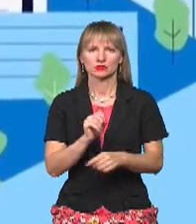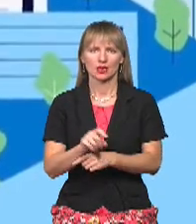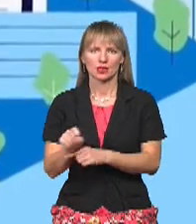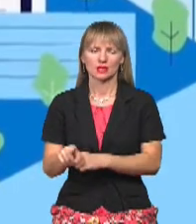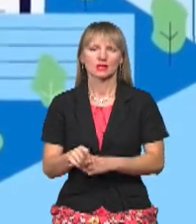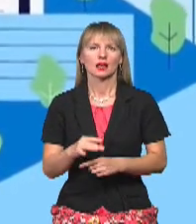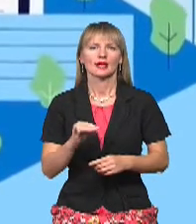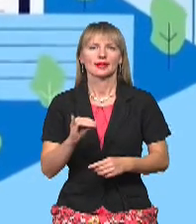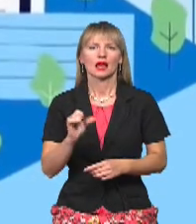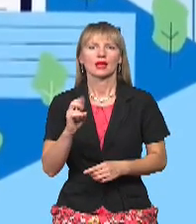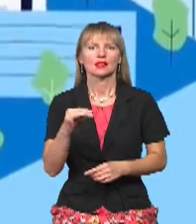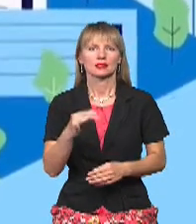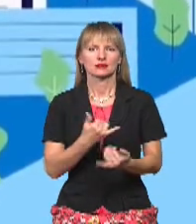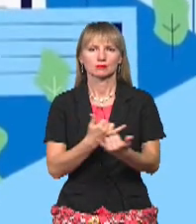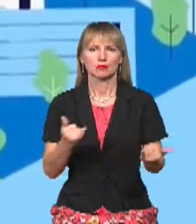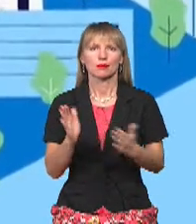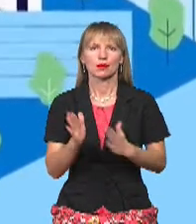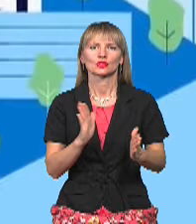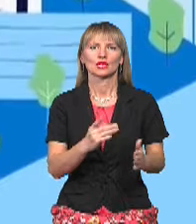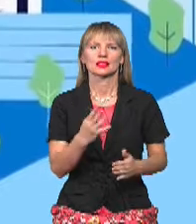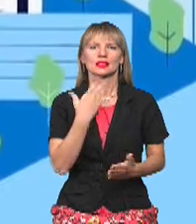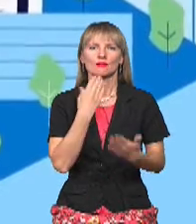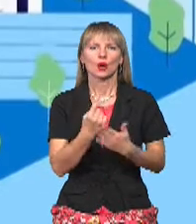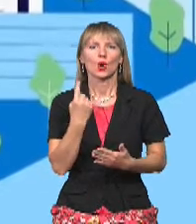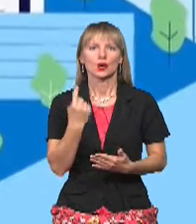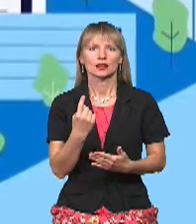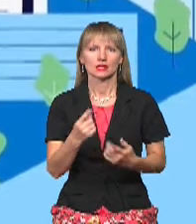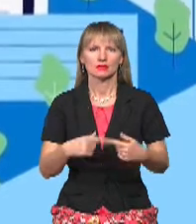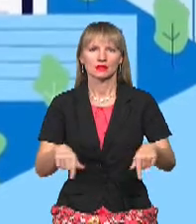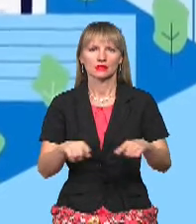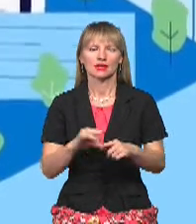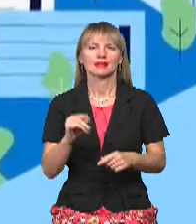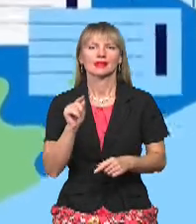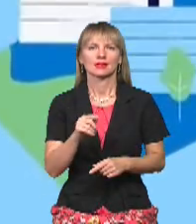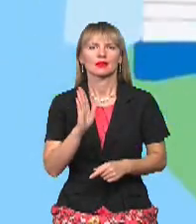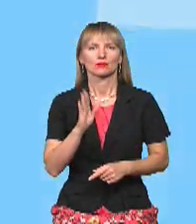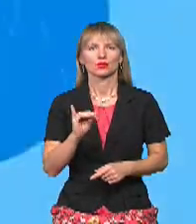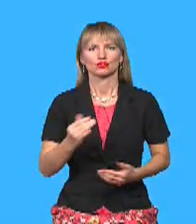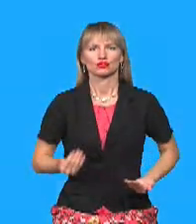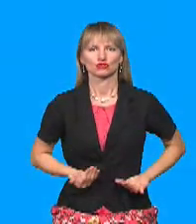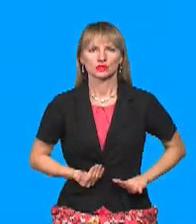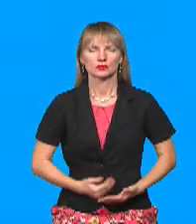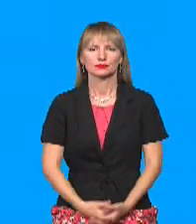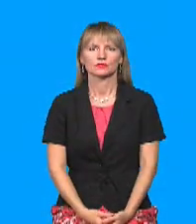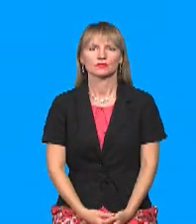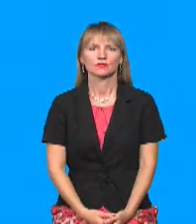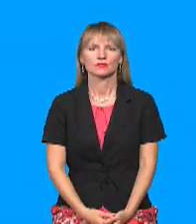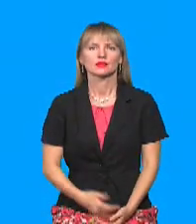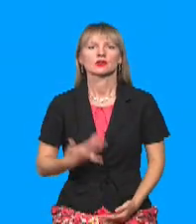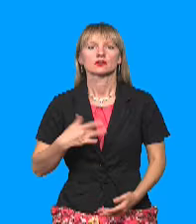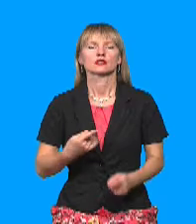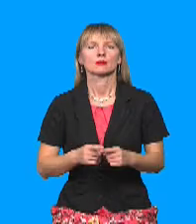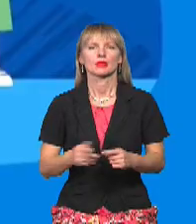Андрій забезпечуватиме порядок тільки на своїй одній дільниці. І на ній же ж і житиме. Для чого це